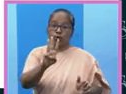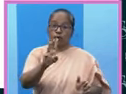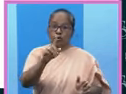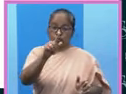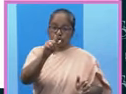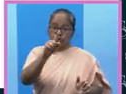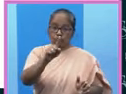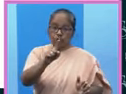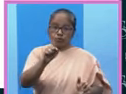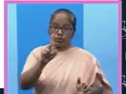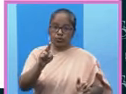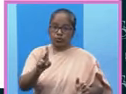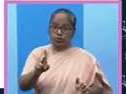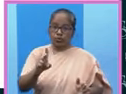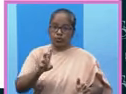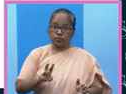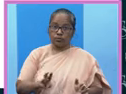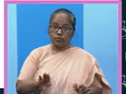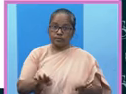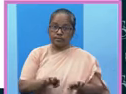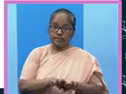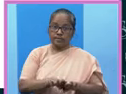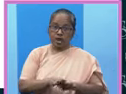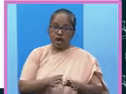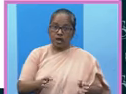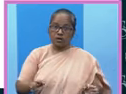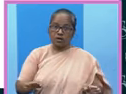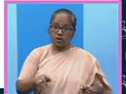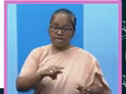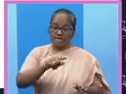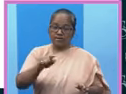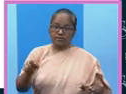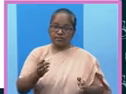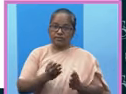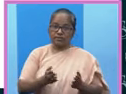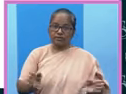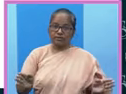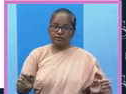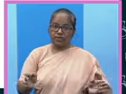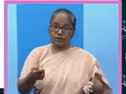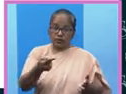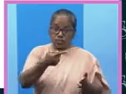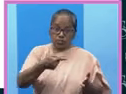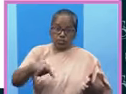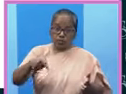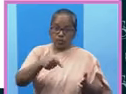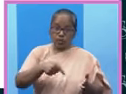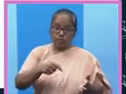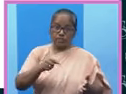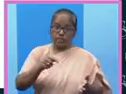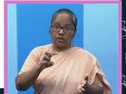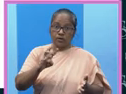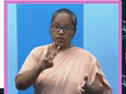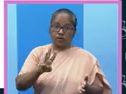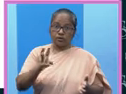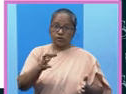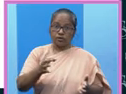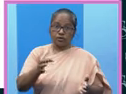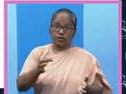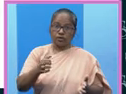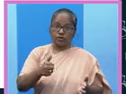அப்போ 3 சம அளவுள்ள வட்டக்கோண பகுதிகளாக பிரித்ததுனால மொத்த கோணமான 360